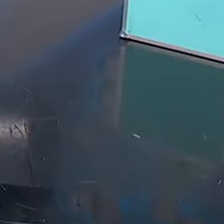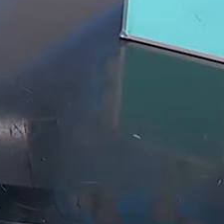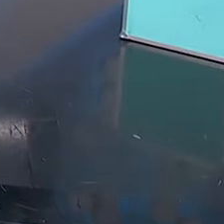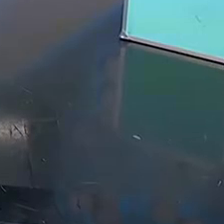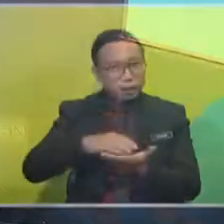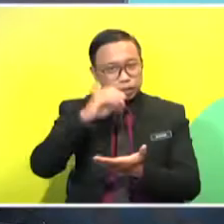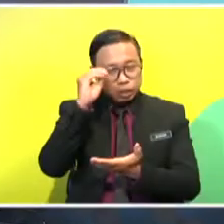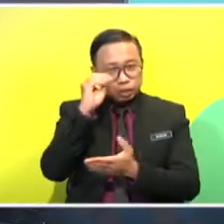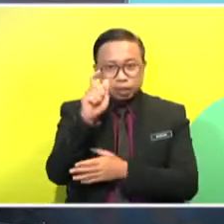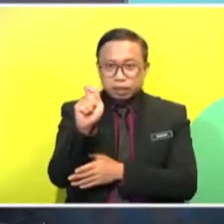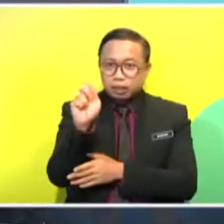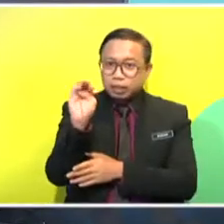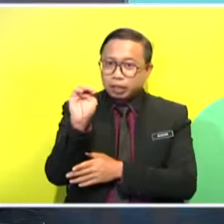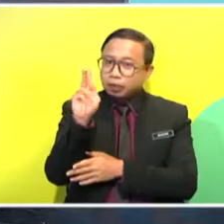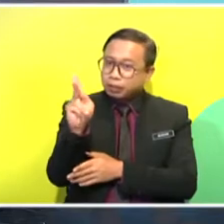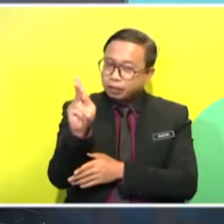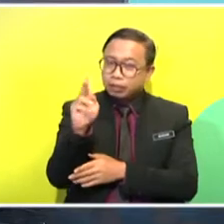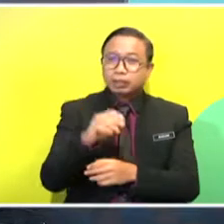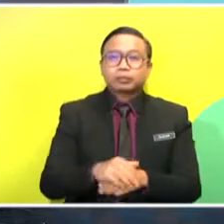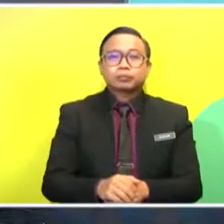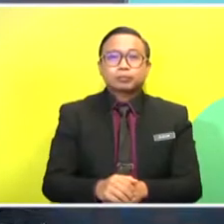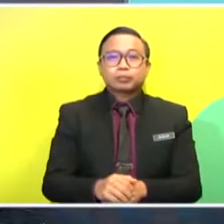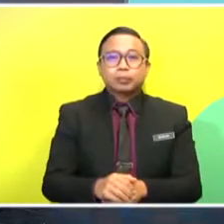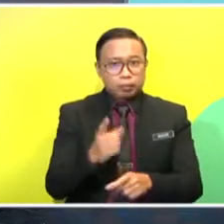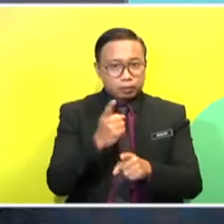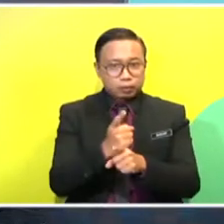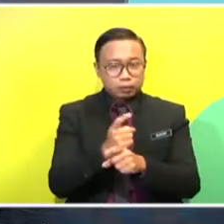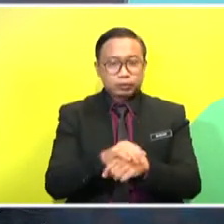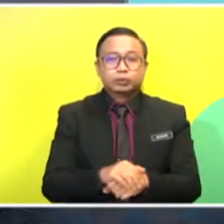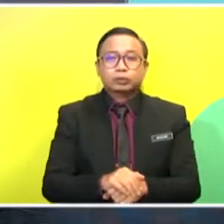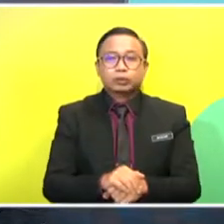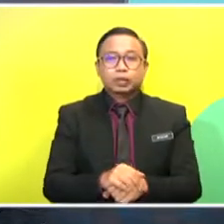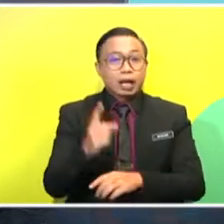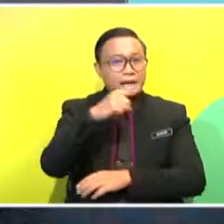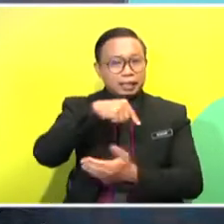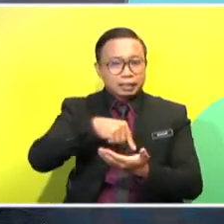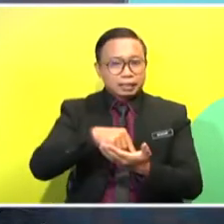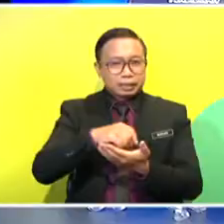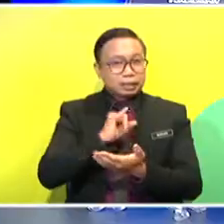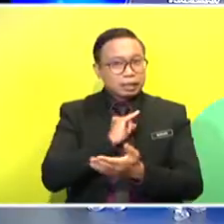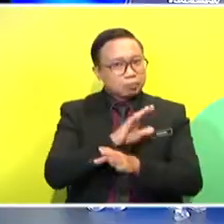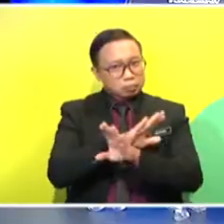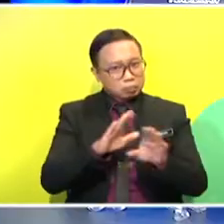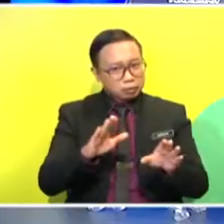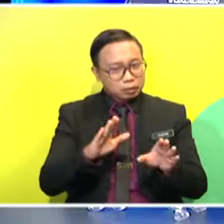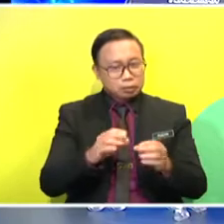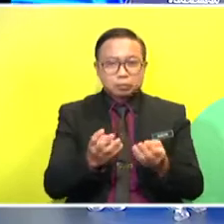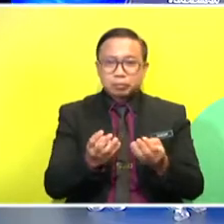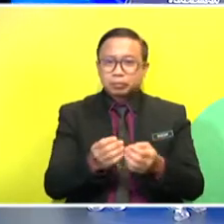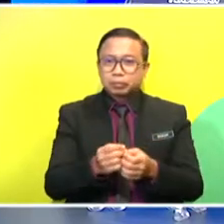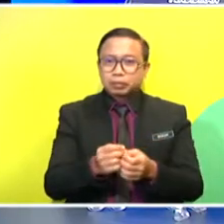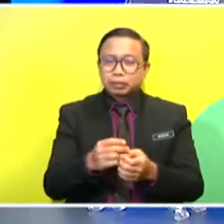mata pelajaran teknologi maklumat dan komunikasi, betul tak? Betul. Wah, hari ini saya tak sabarlah nak lakukan